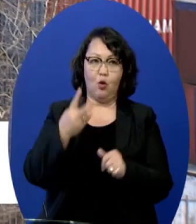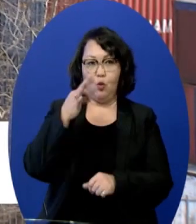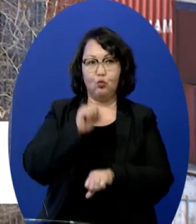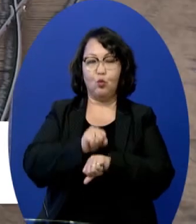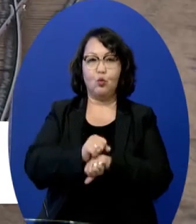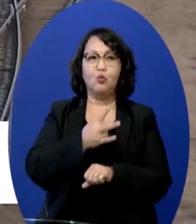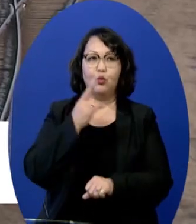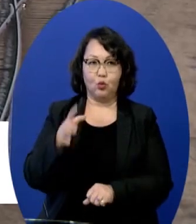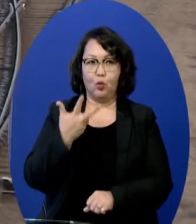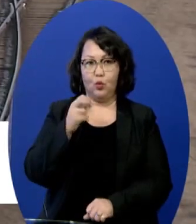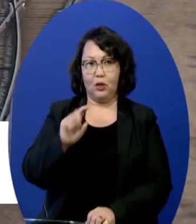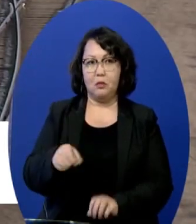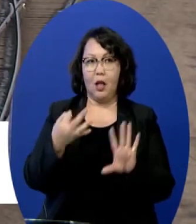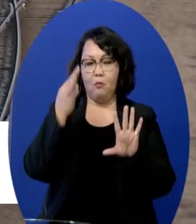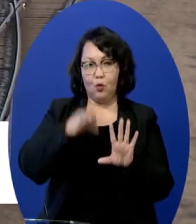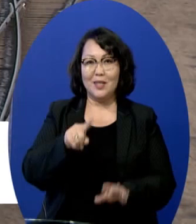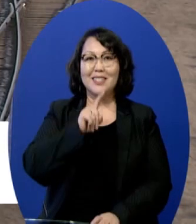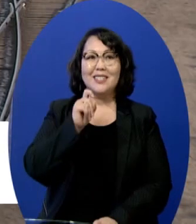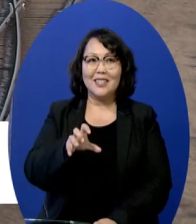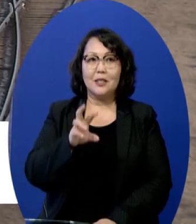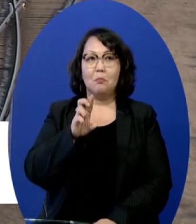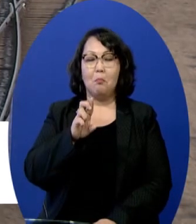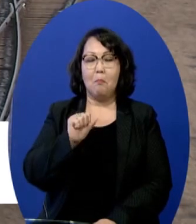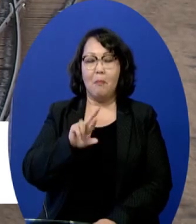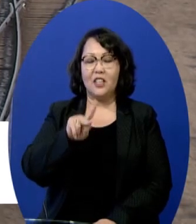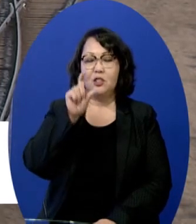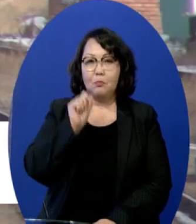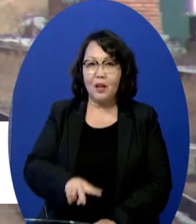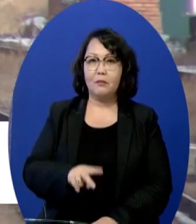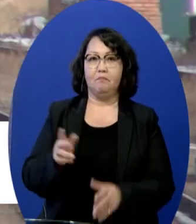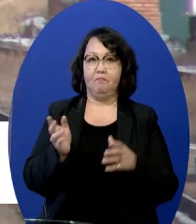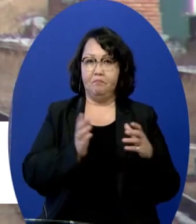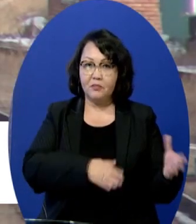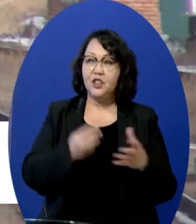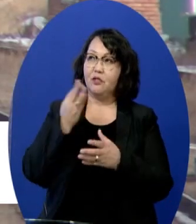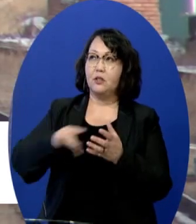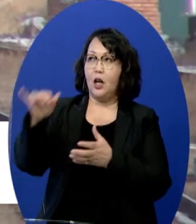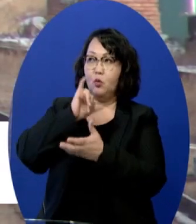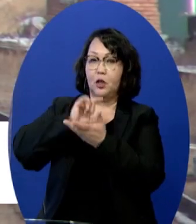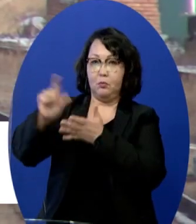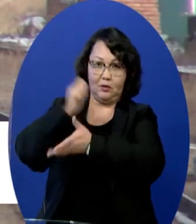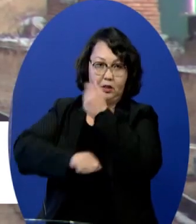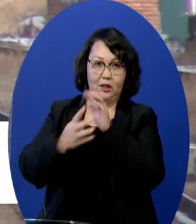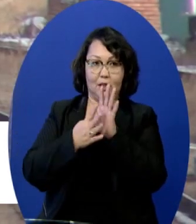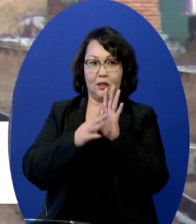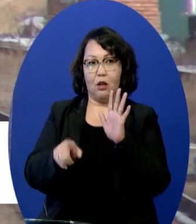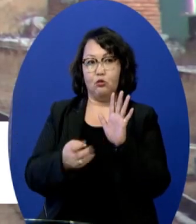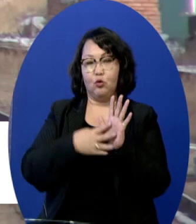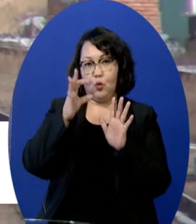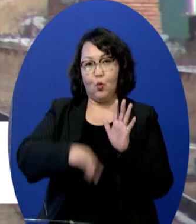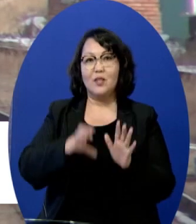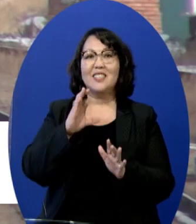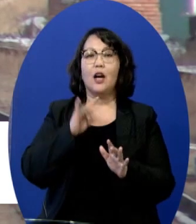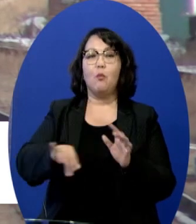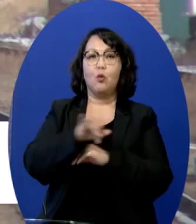чулуун өрс 30.8% зэсийн баяжмал эзэлж байгаа бол Швейцар улсад экспортлсон барааны 99.9%, Сингапур улсад экспортлсон